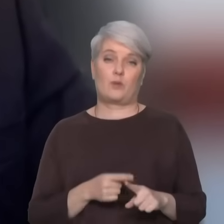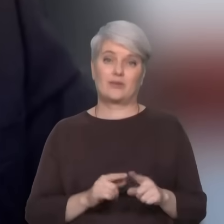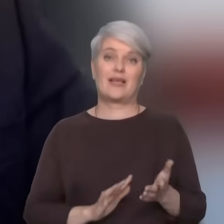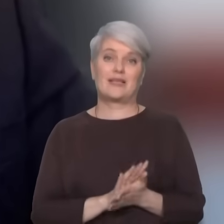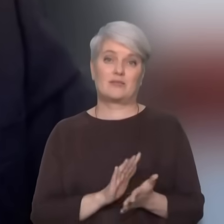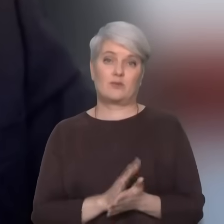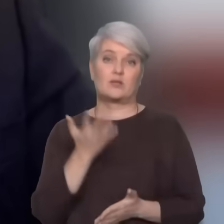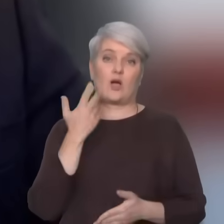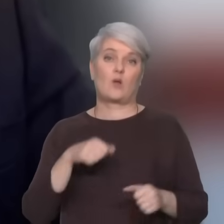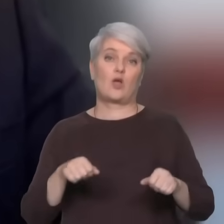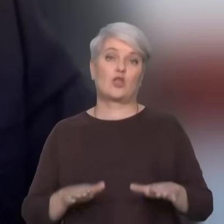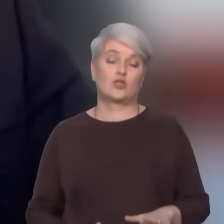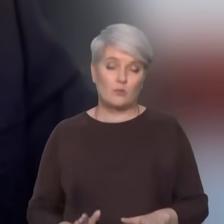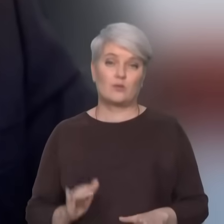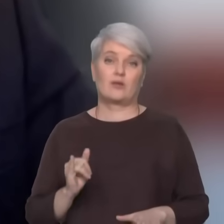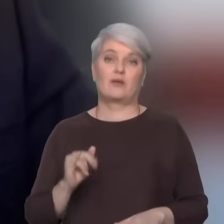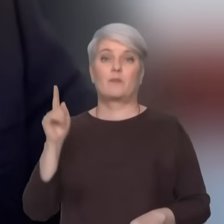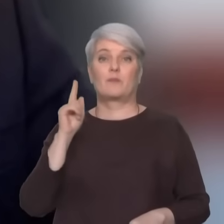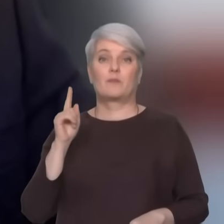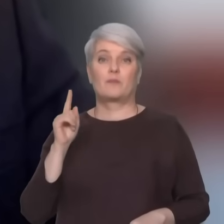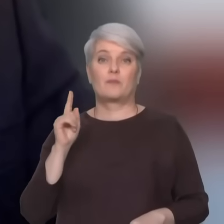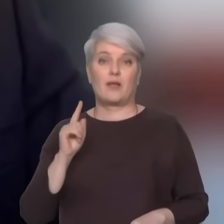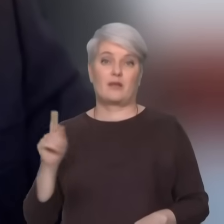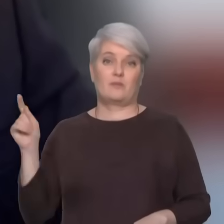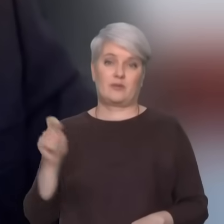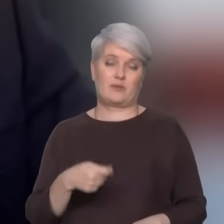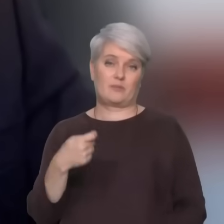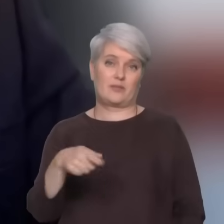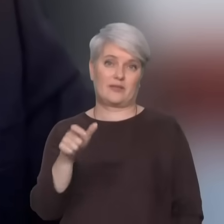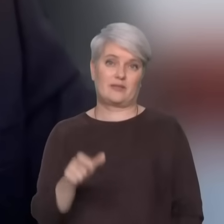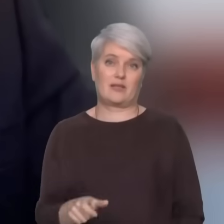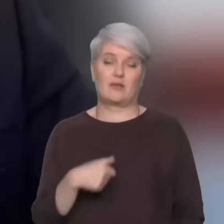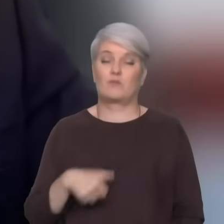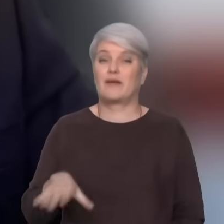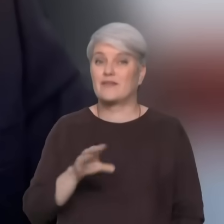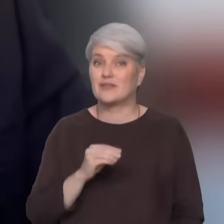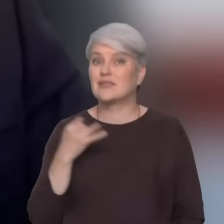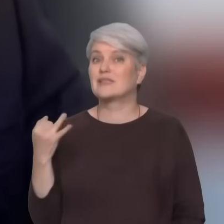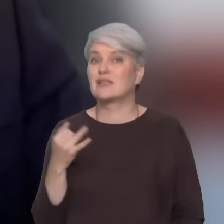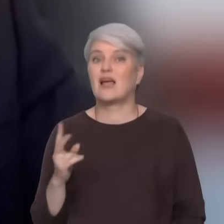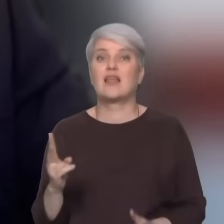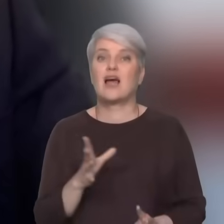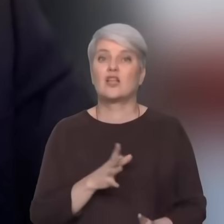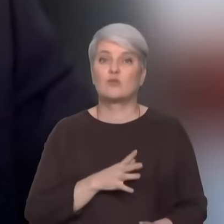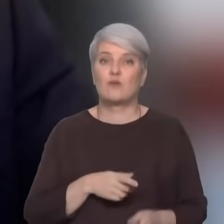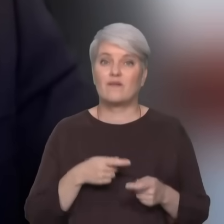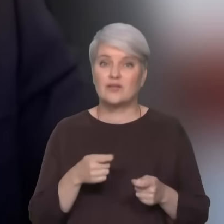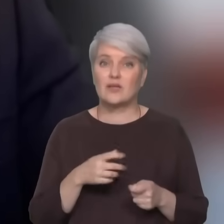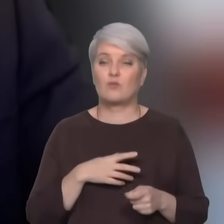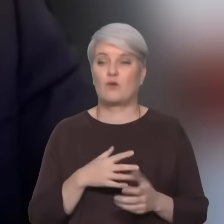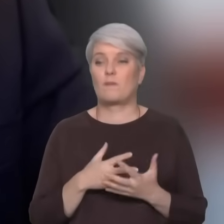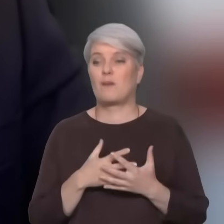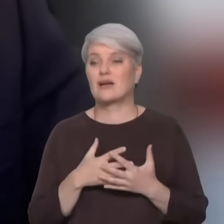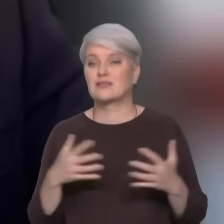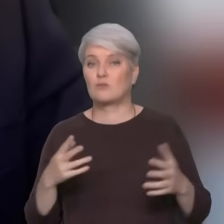це рішення буде прийнято і президент прибуде до Ізраїлю. Я думаю, що ми всі зацікавлені в тому, що такий візит відбувся, але відбувся максимально безпечно